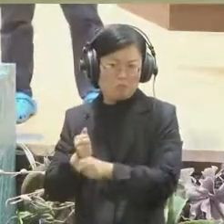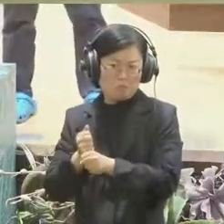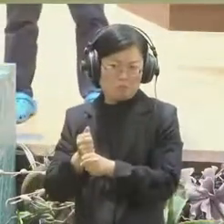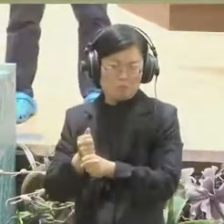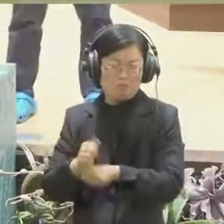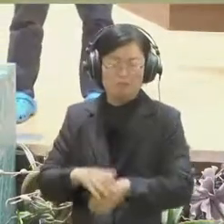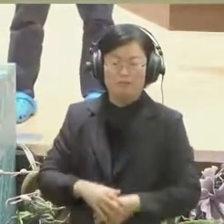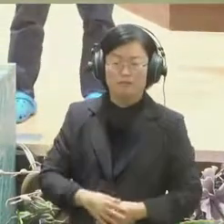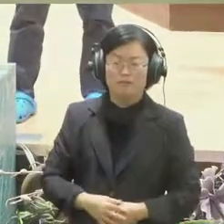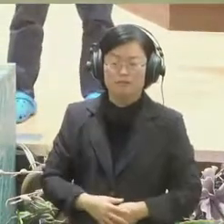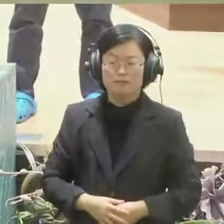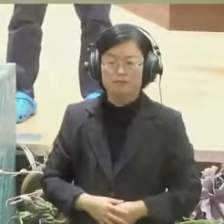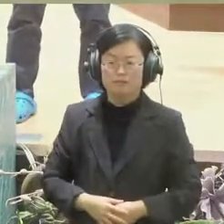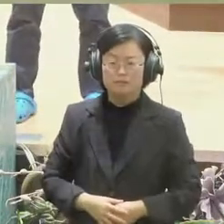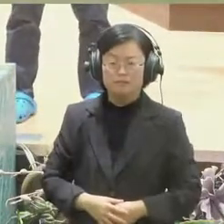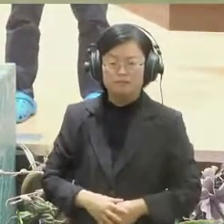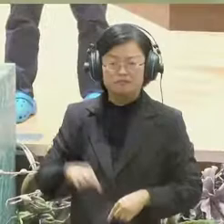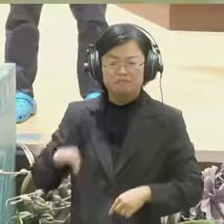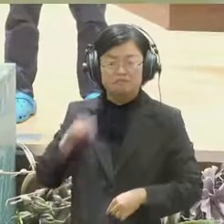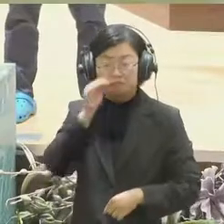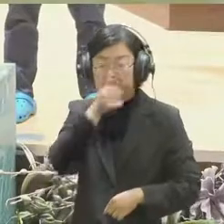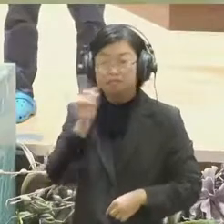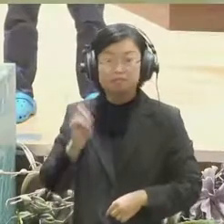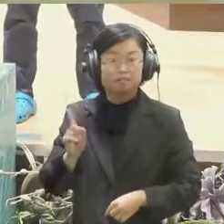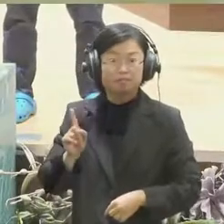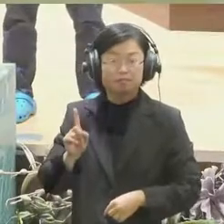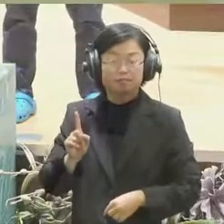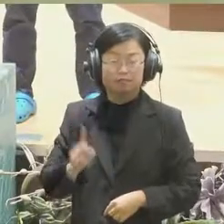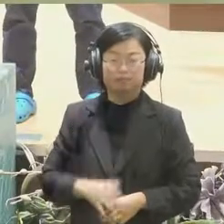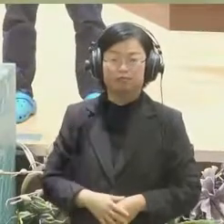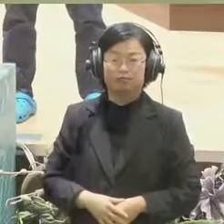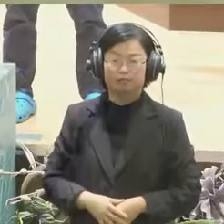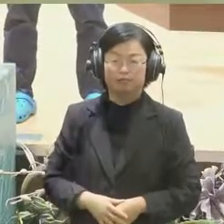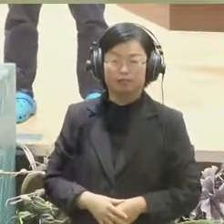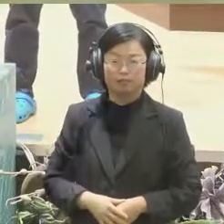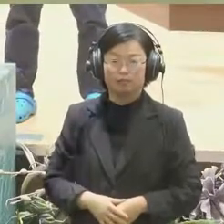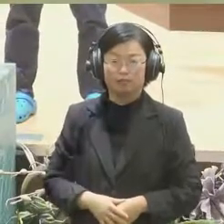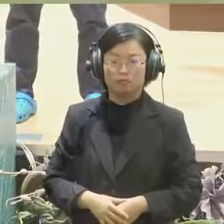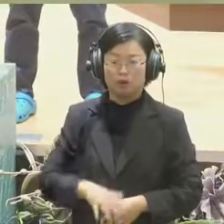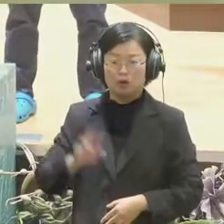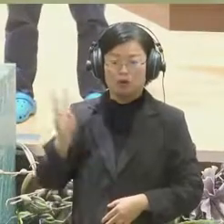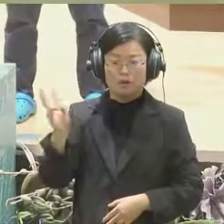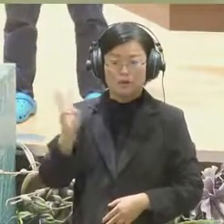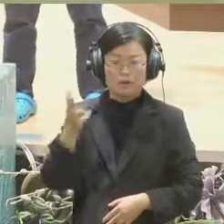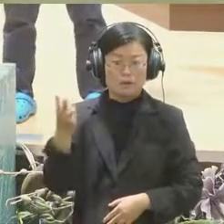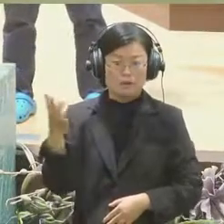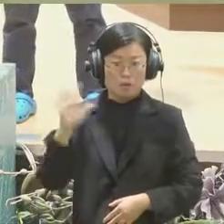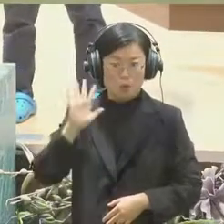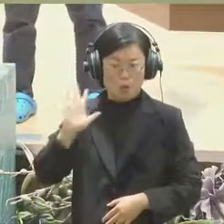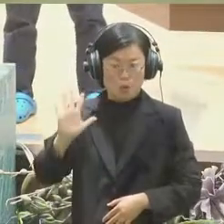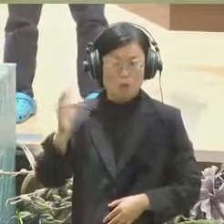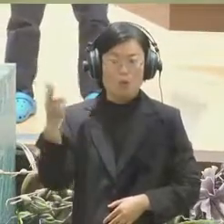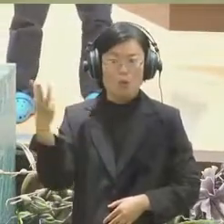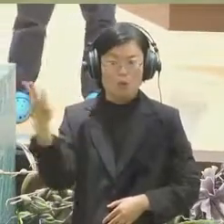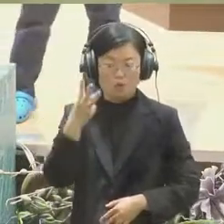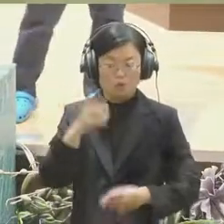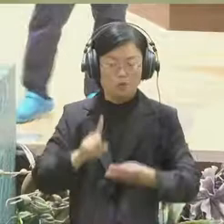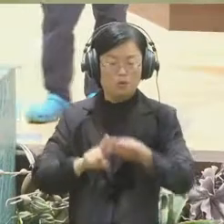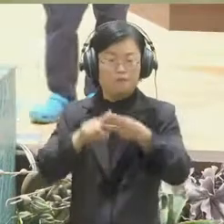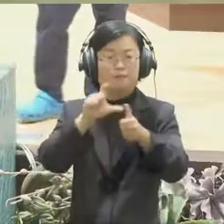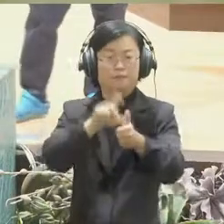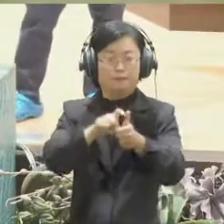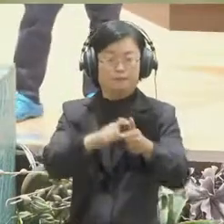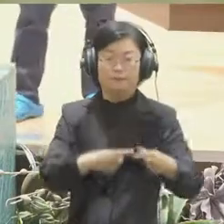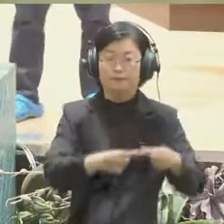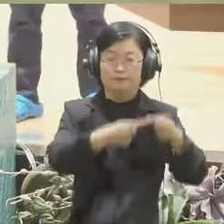變那這個Session比較特別是說會有三個屬性差異蠻大的三個主題那